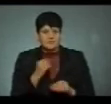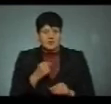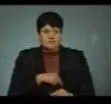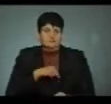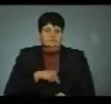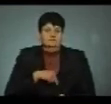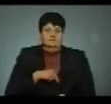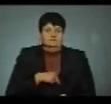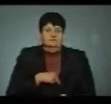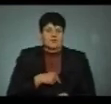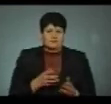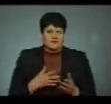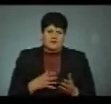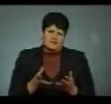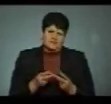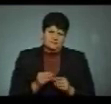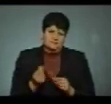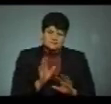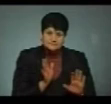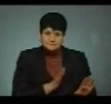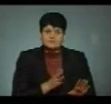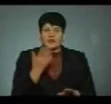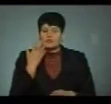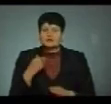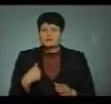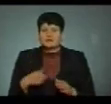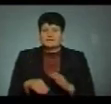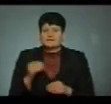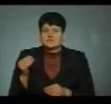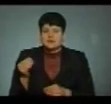емоціями, а не шлюб по розрахунку. Коли ми вибираємо